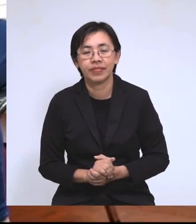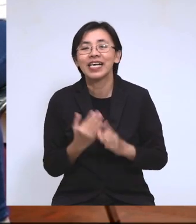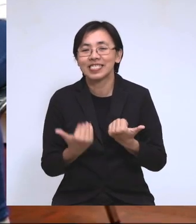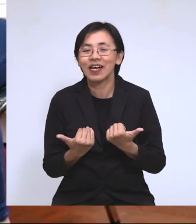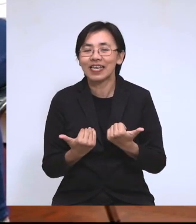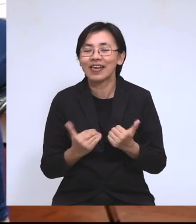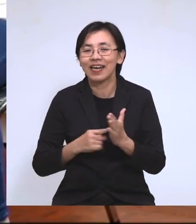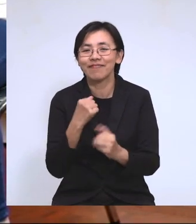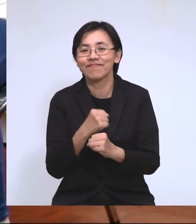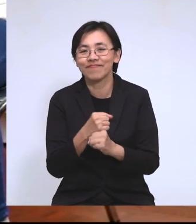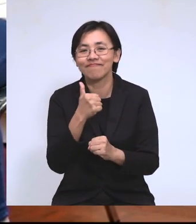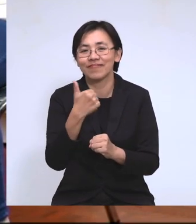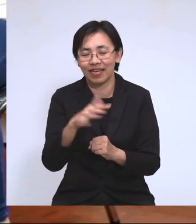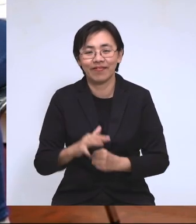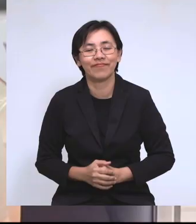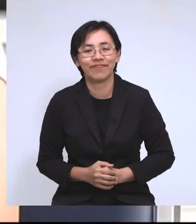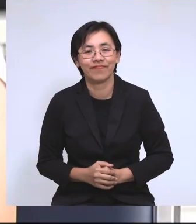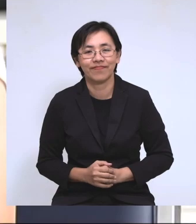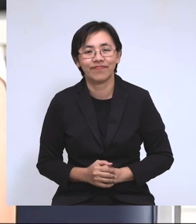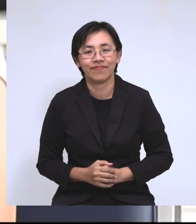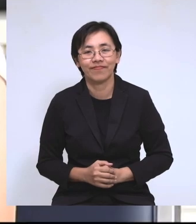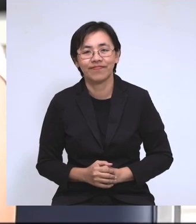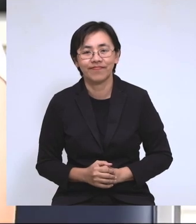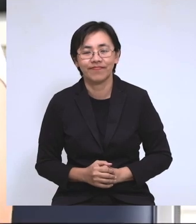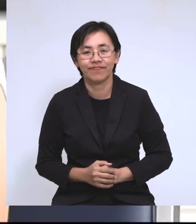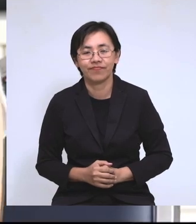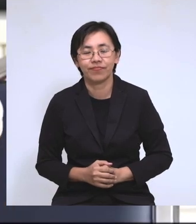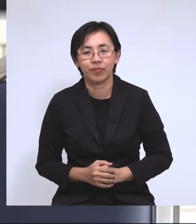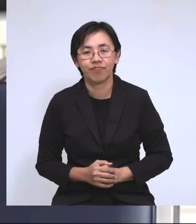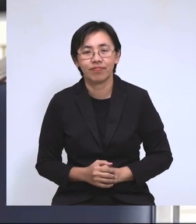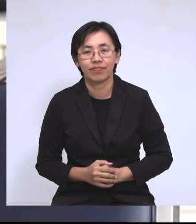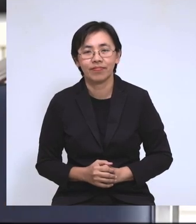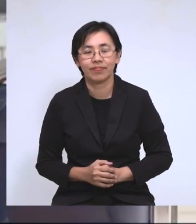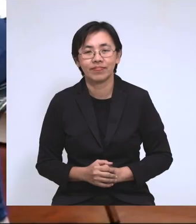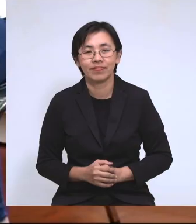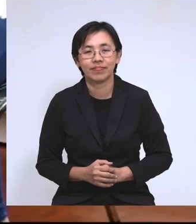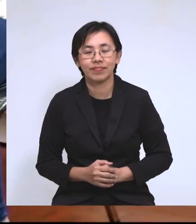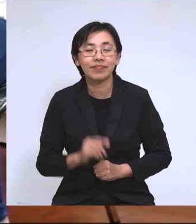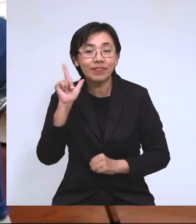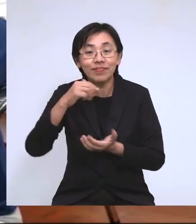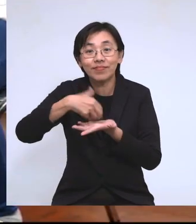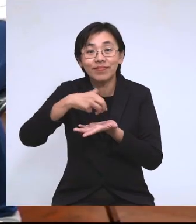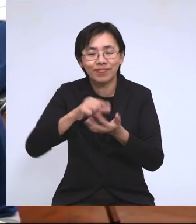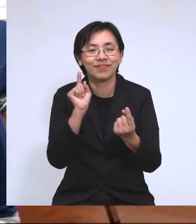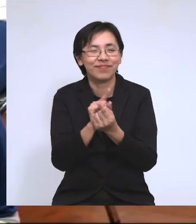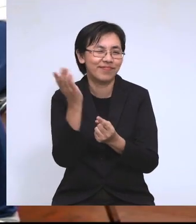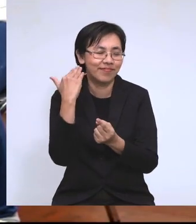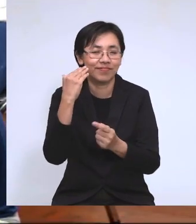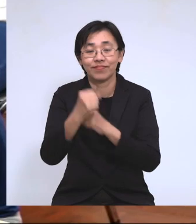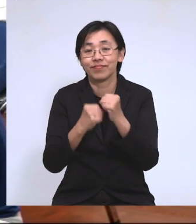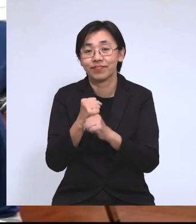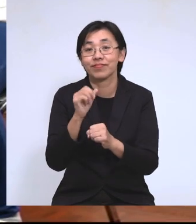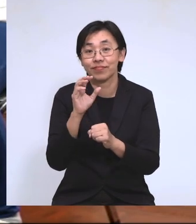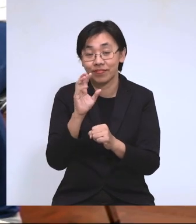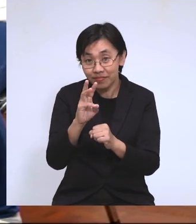ะค่ะแต่ตอนนี้ก็พอเริ่มได้บ้างแล้วค่ะ ก็ทีนี้ก็คือว่าก็อย่างที่ครูแบ้เล่าเราเจอ